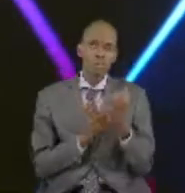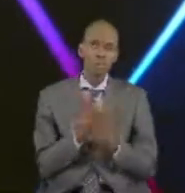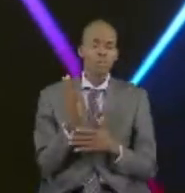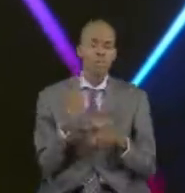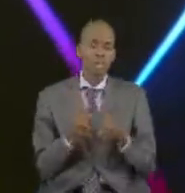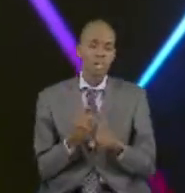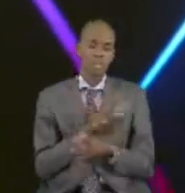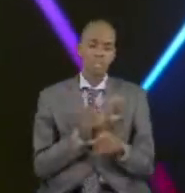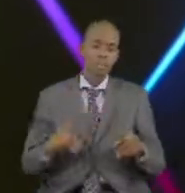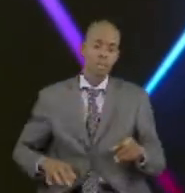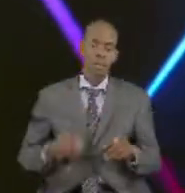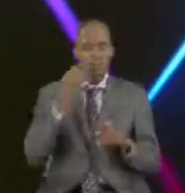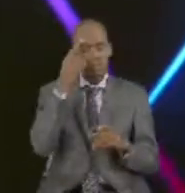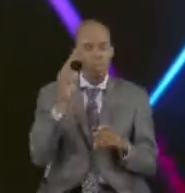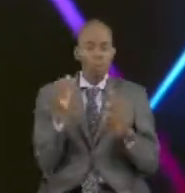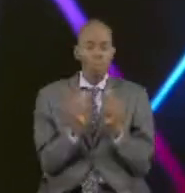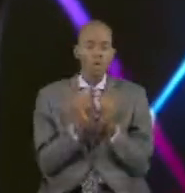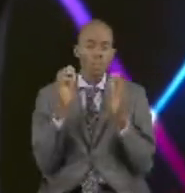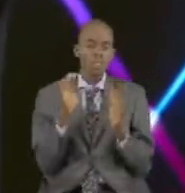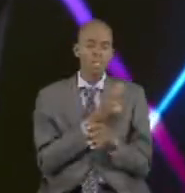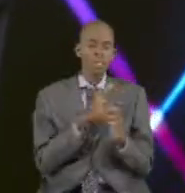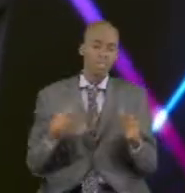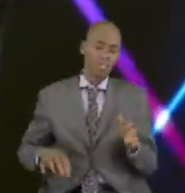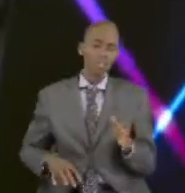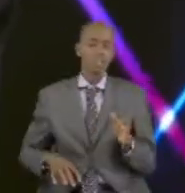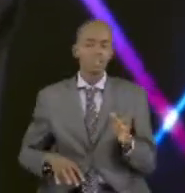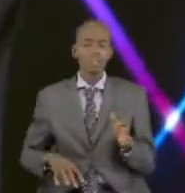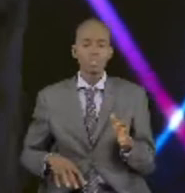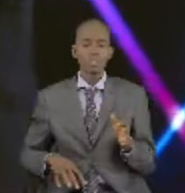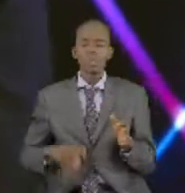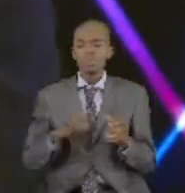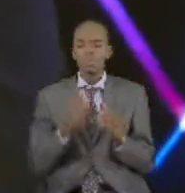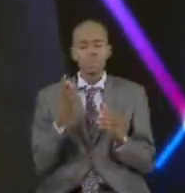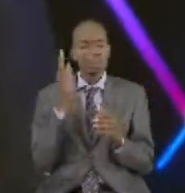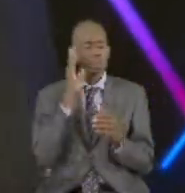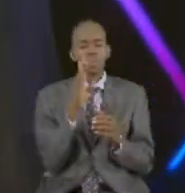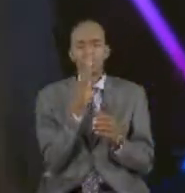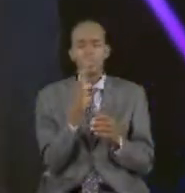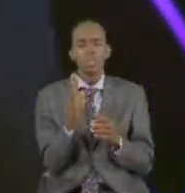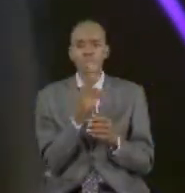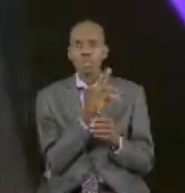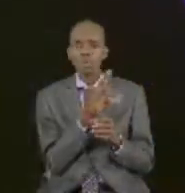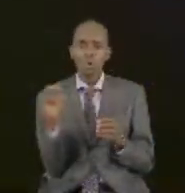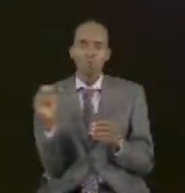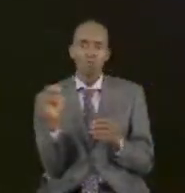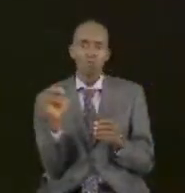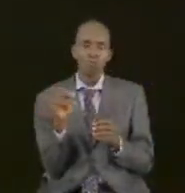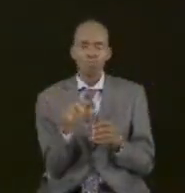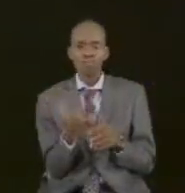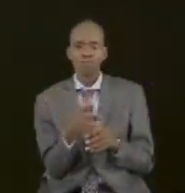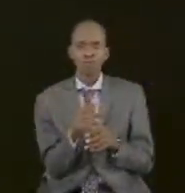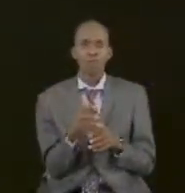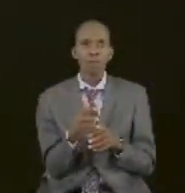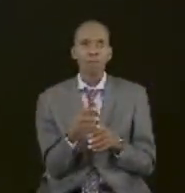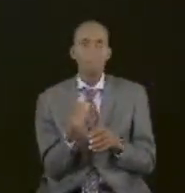comme christophe sa compromission de poltrons cela peut me pousser m'amener